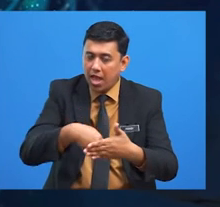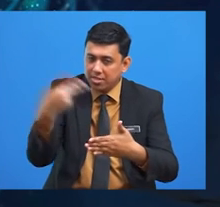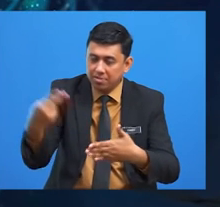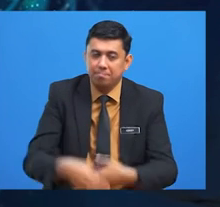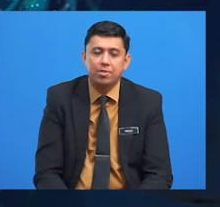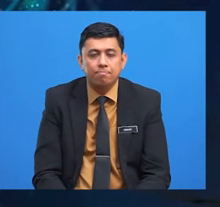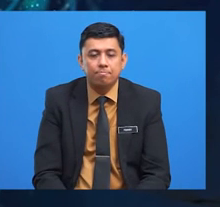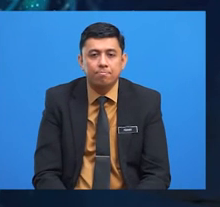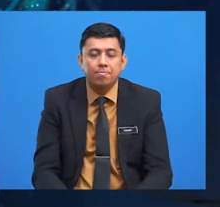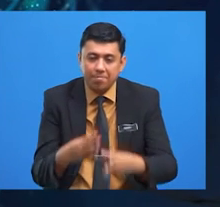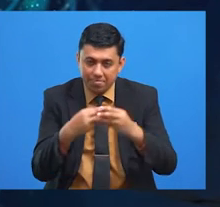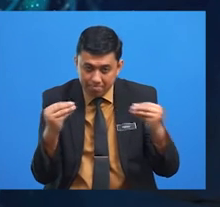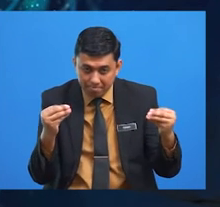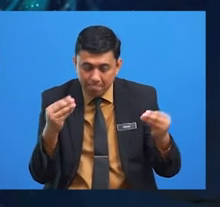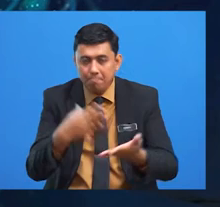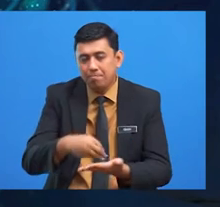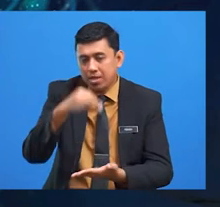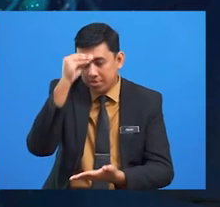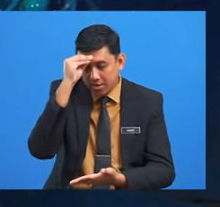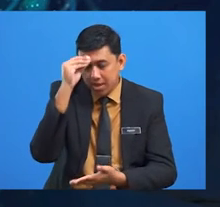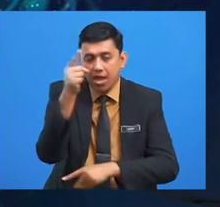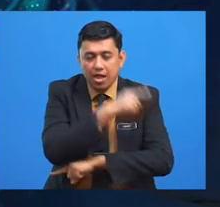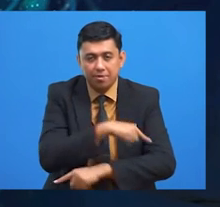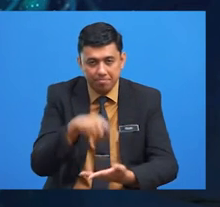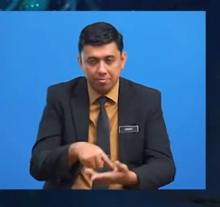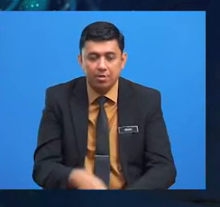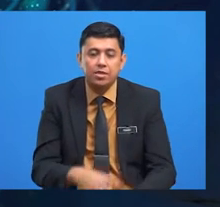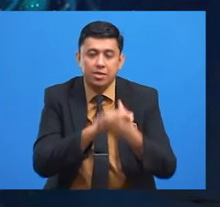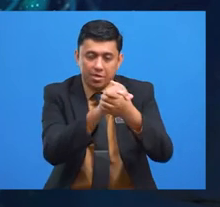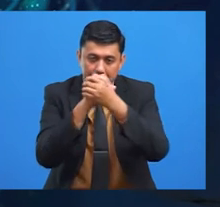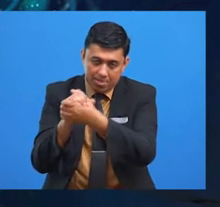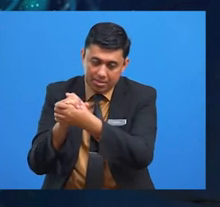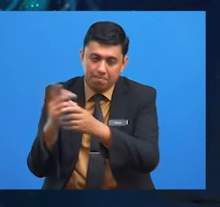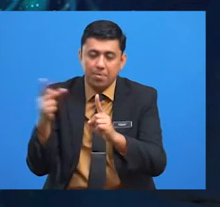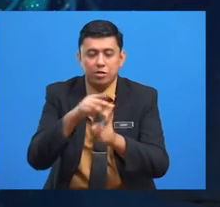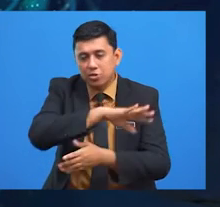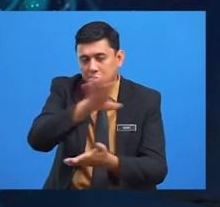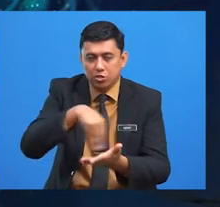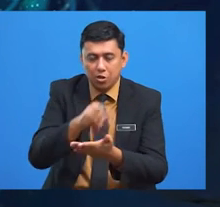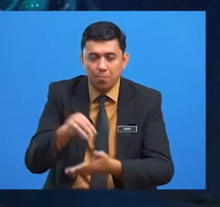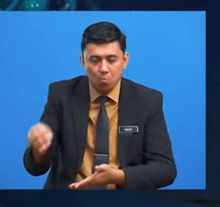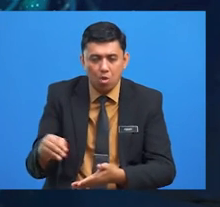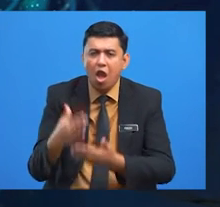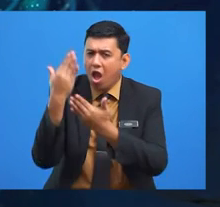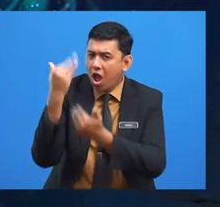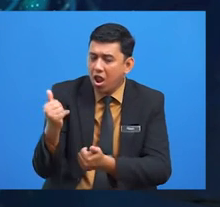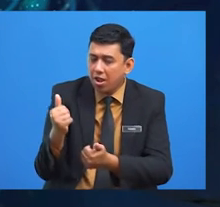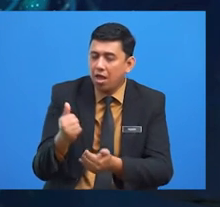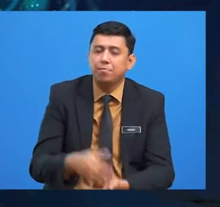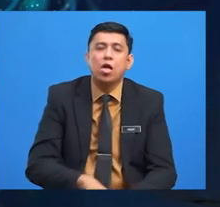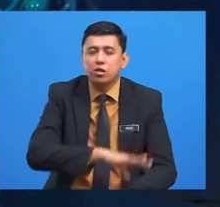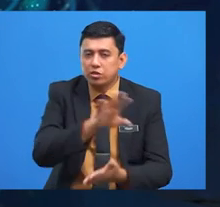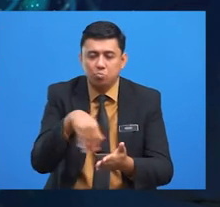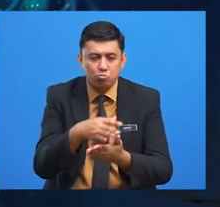Sekian sahaja pembelajaran kita pada hari ini. Syabas dan tahniah murid-murid. Saya berharap agar murid-murid dapat